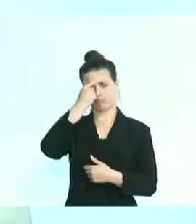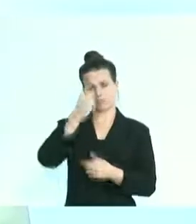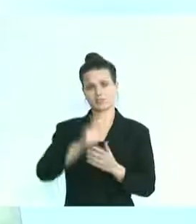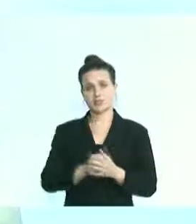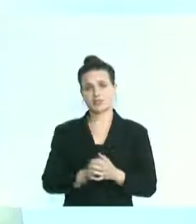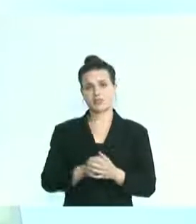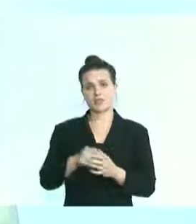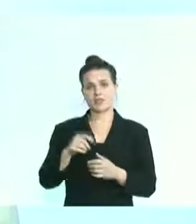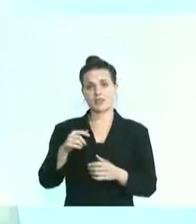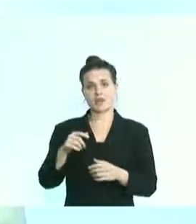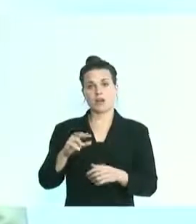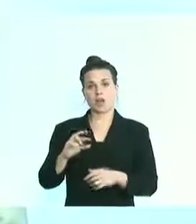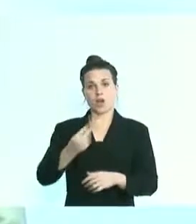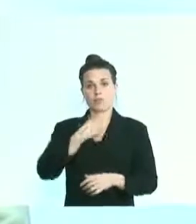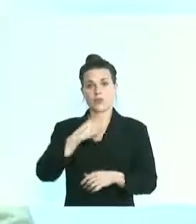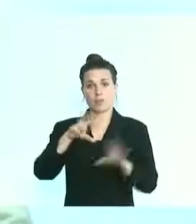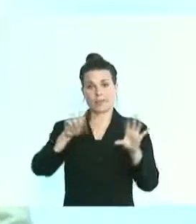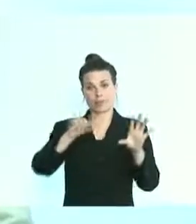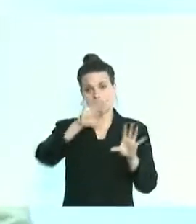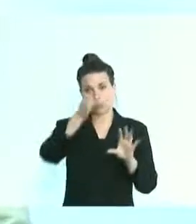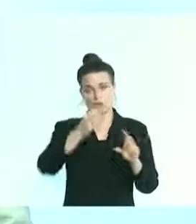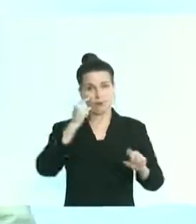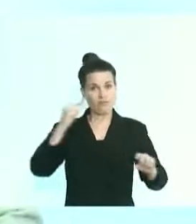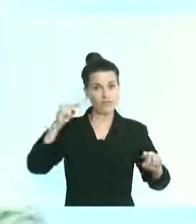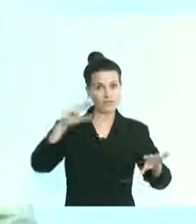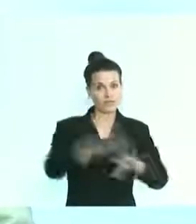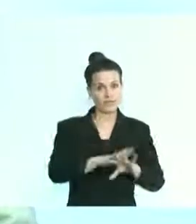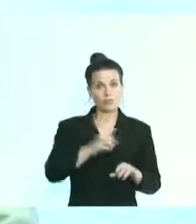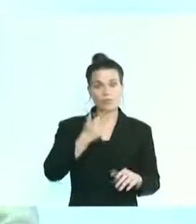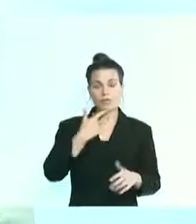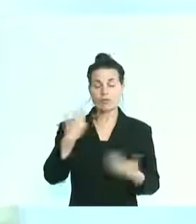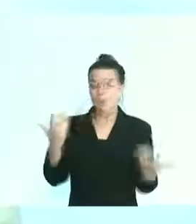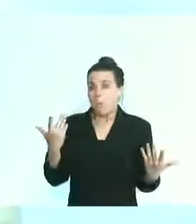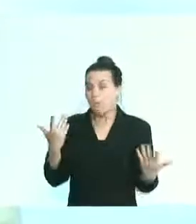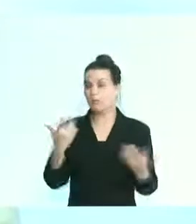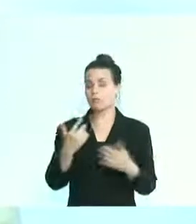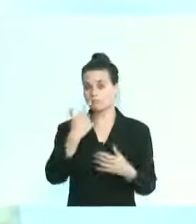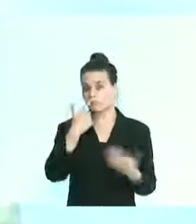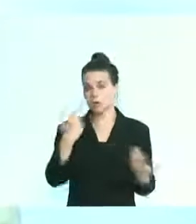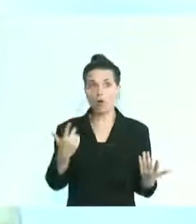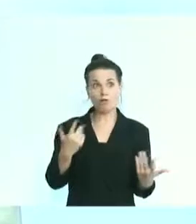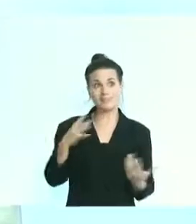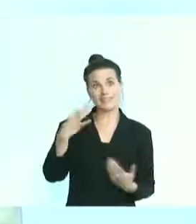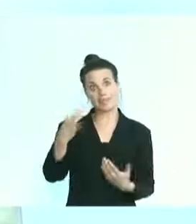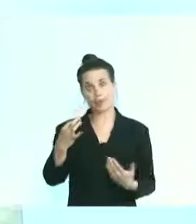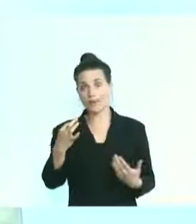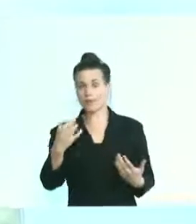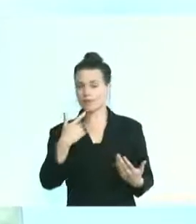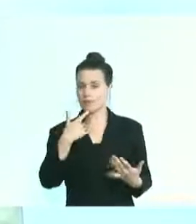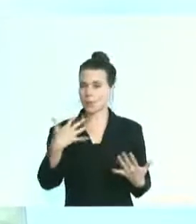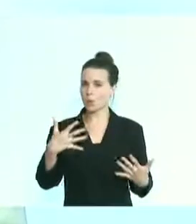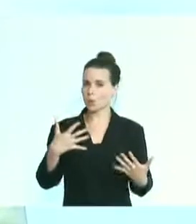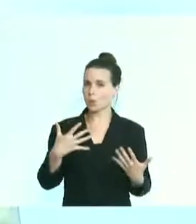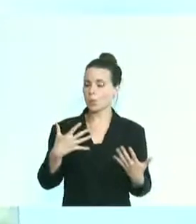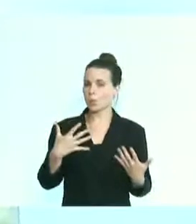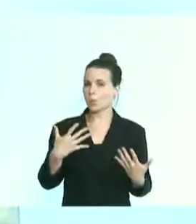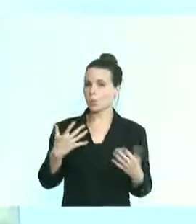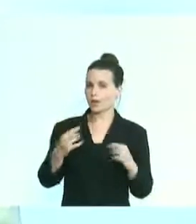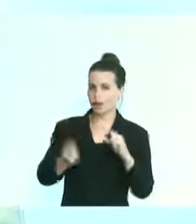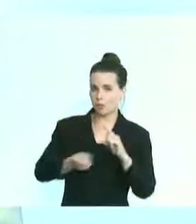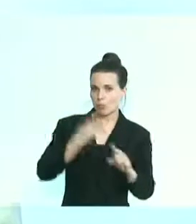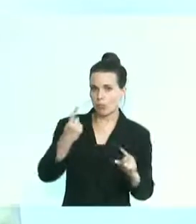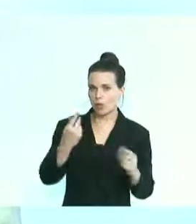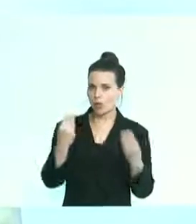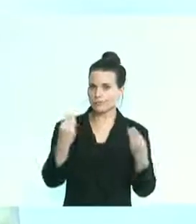handicaps en fait est invisible. Donc en fait, on se rend pas compte en fait de l'importance que ça a de vraiment essayer de